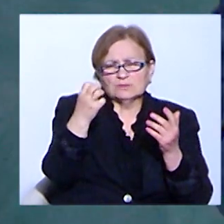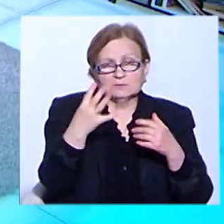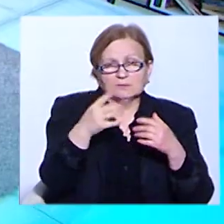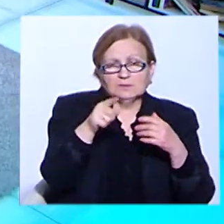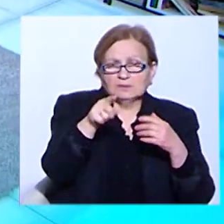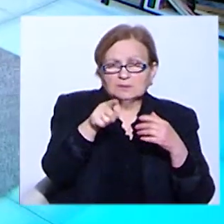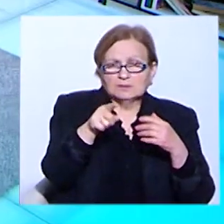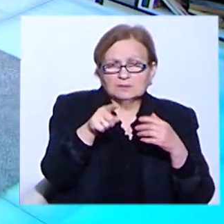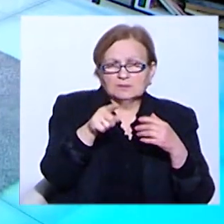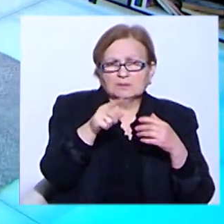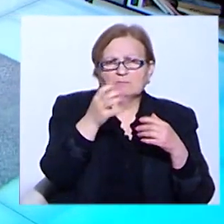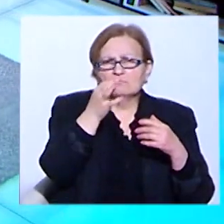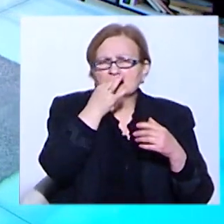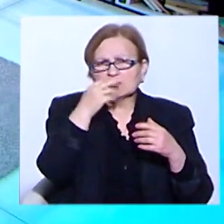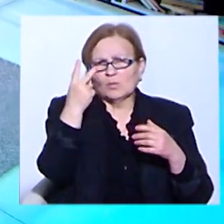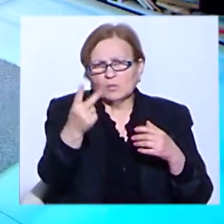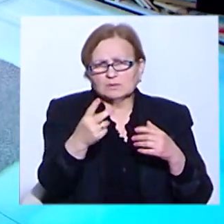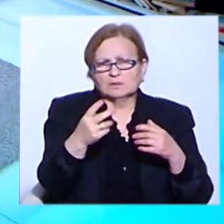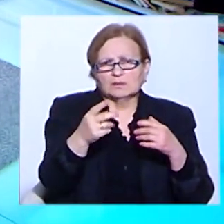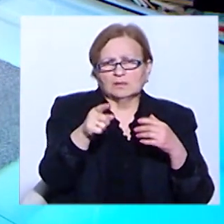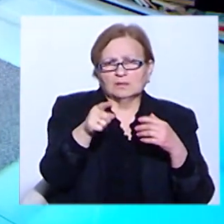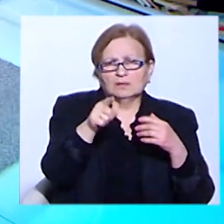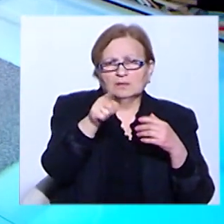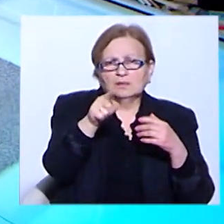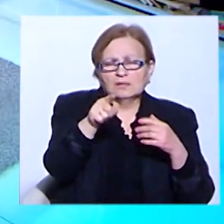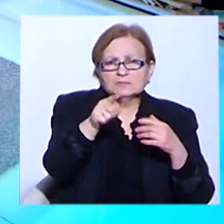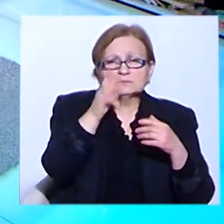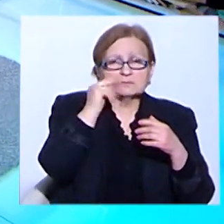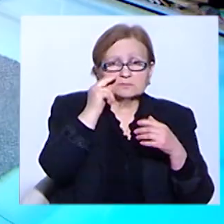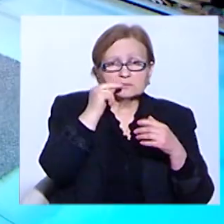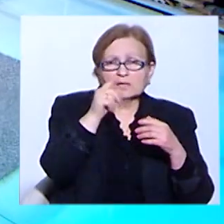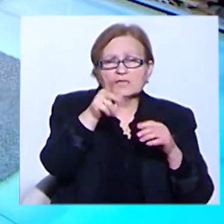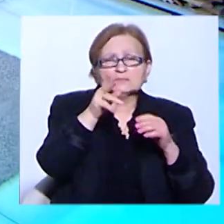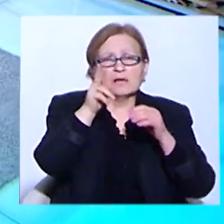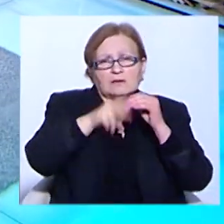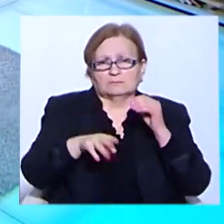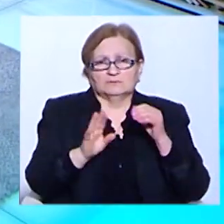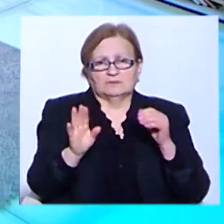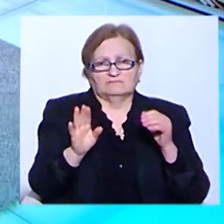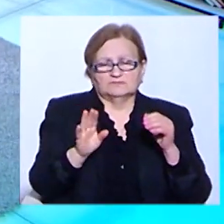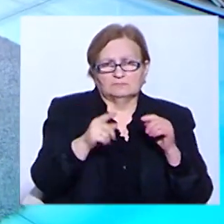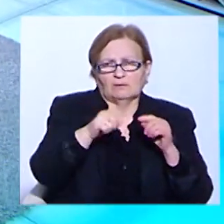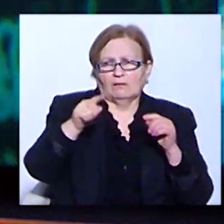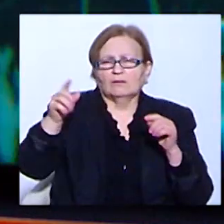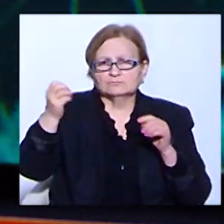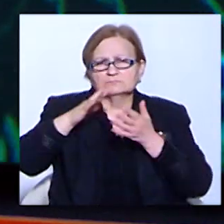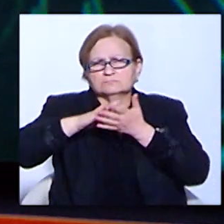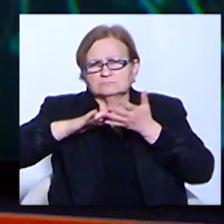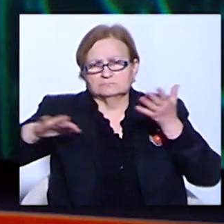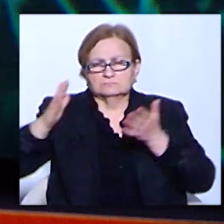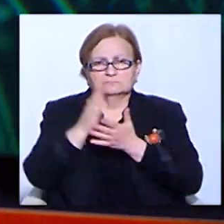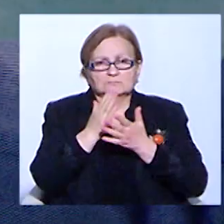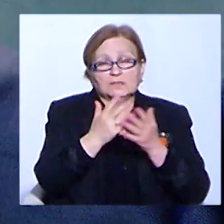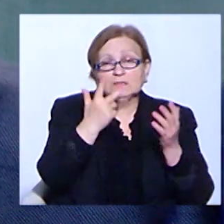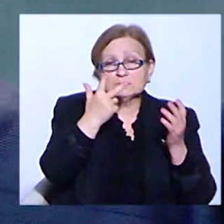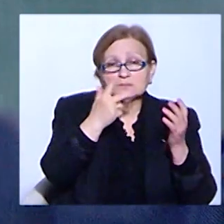1.414. აი აქაც არის მე 2-იანი და ეს რიცხვი არის ირაციონალური და არასოდეს არ მთავრდება. ჩვენ ხვდებით, რომ 3